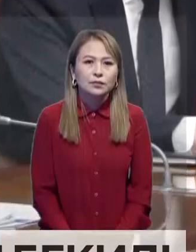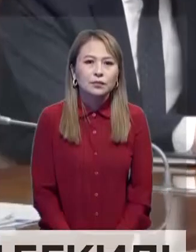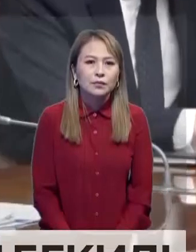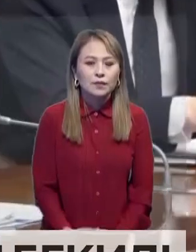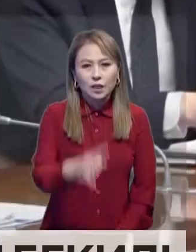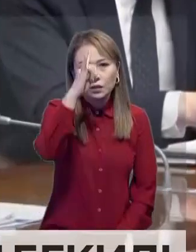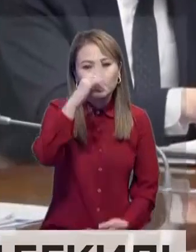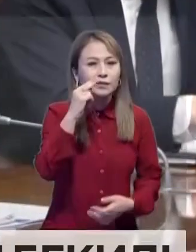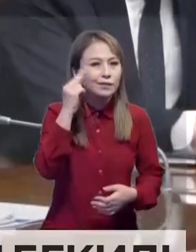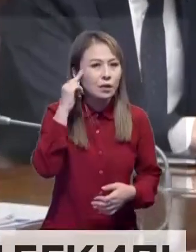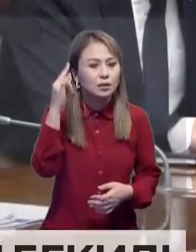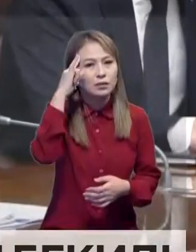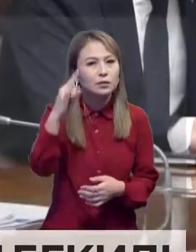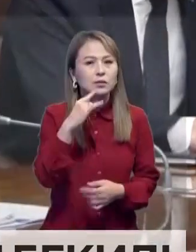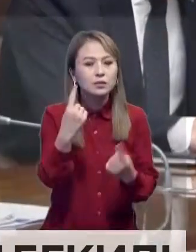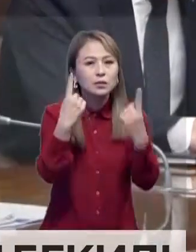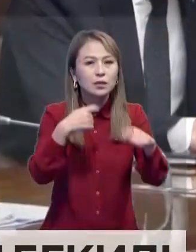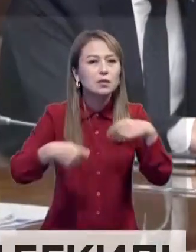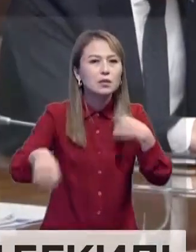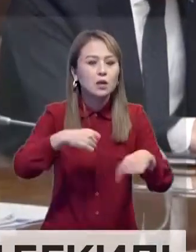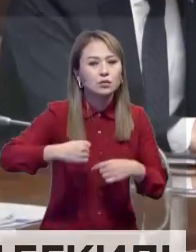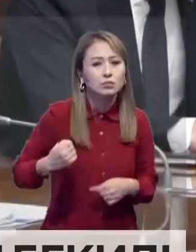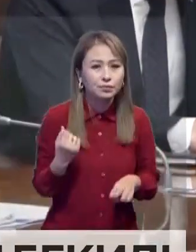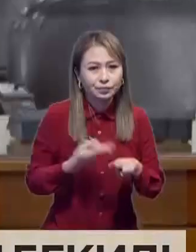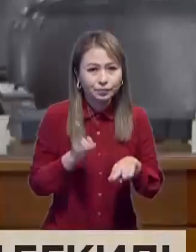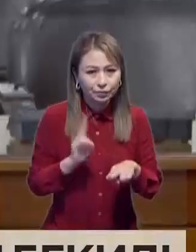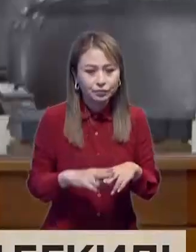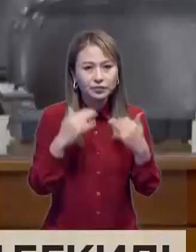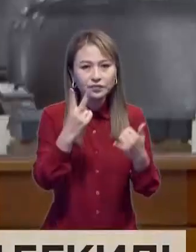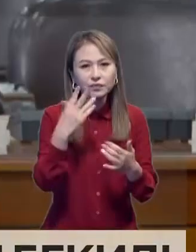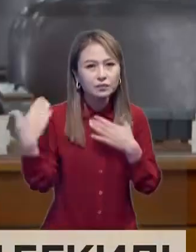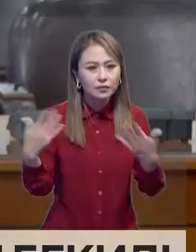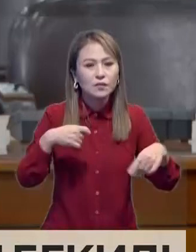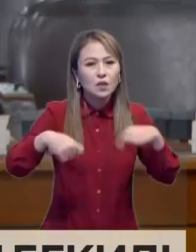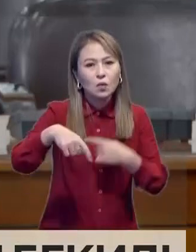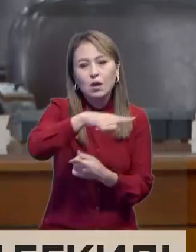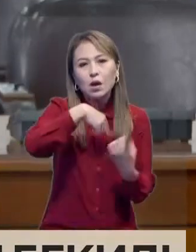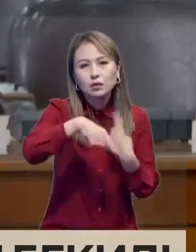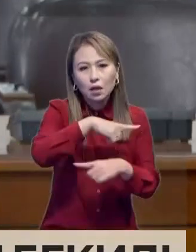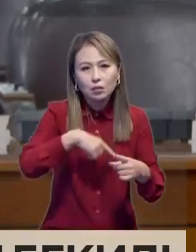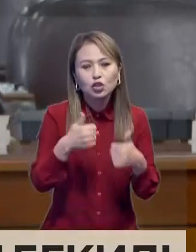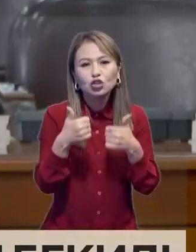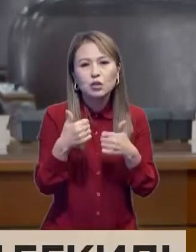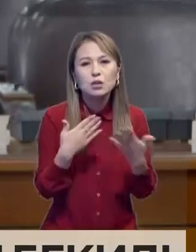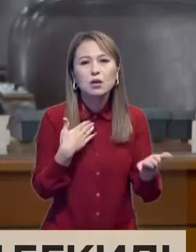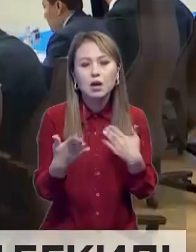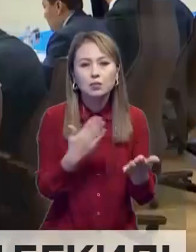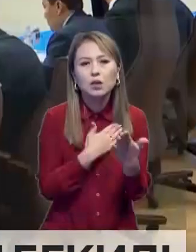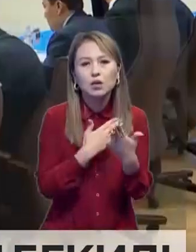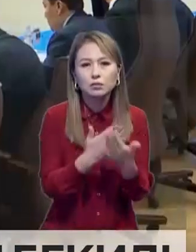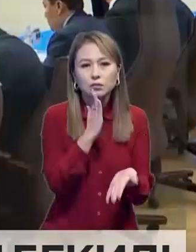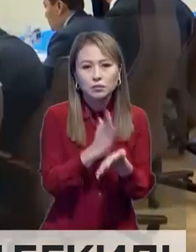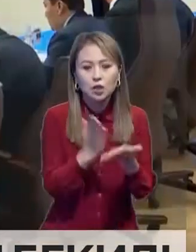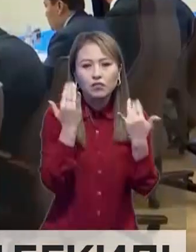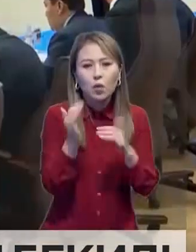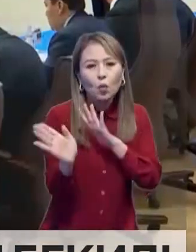Қытай Қазақстанның ірі сауда серіктестерінің бірі болып табылады. Екі жақты тауар айналымы жақсы қарқынмен артып келеді.